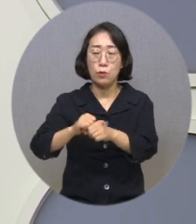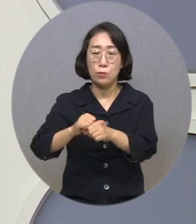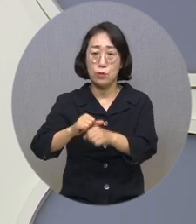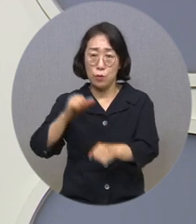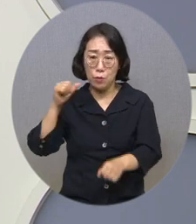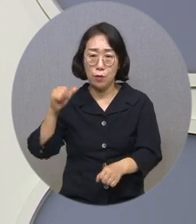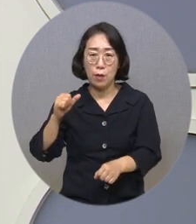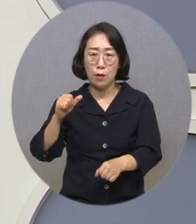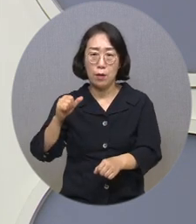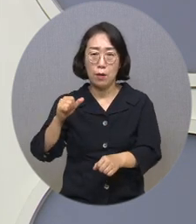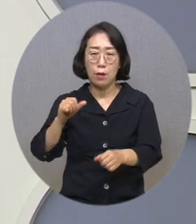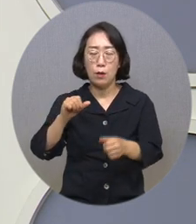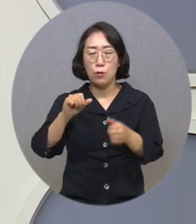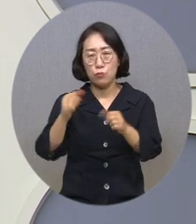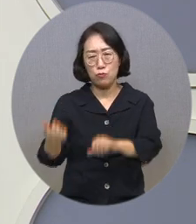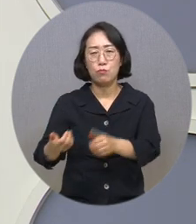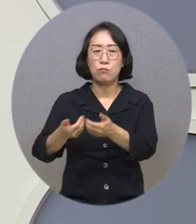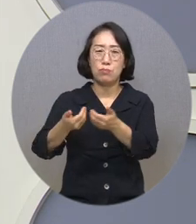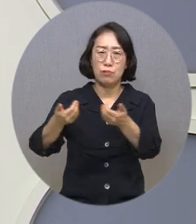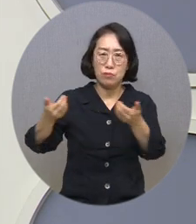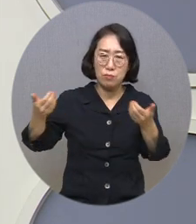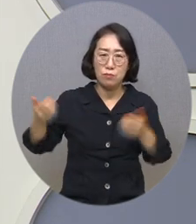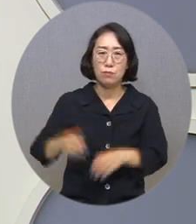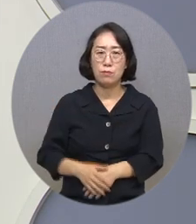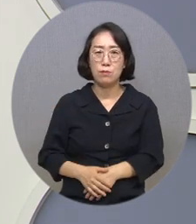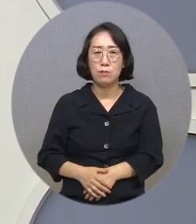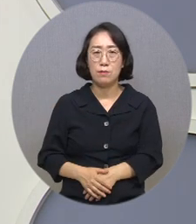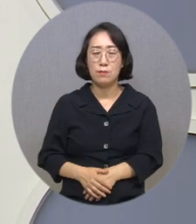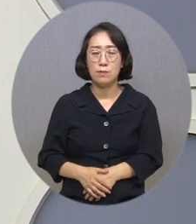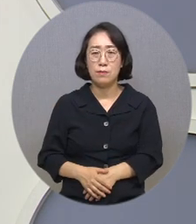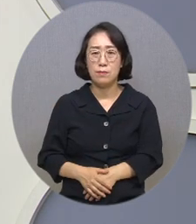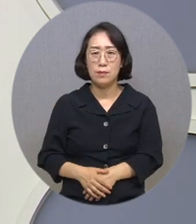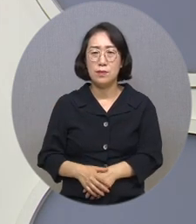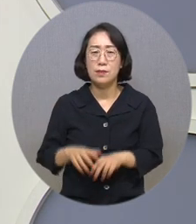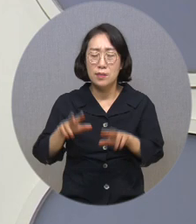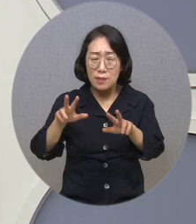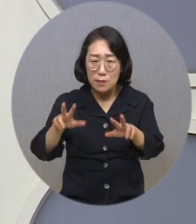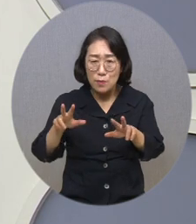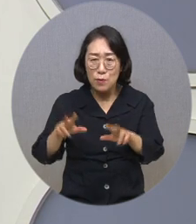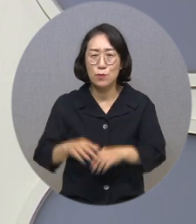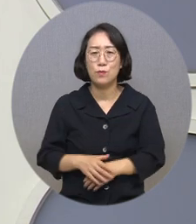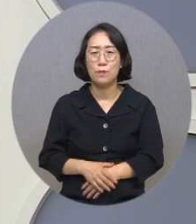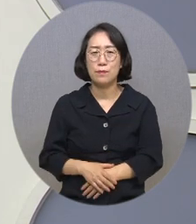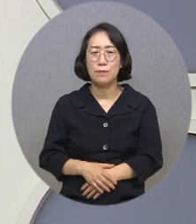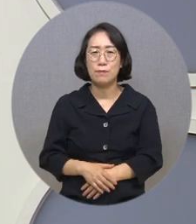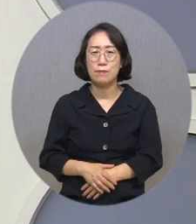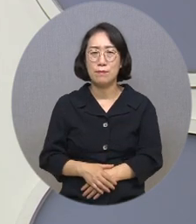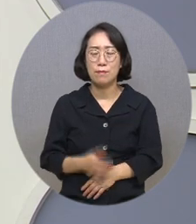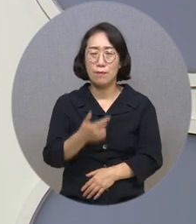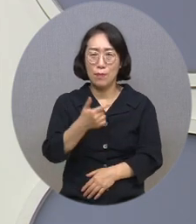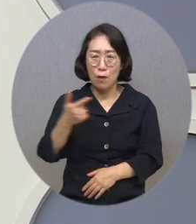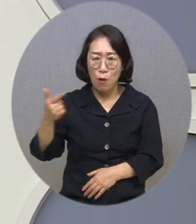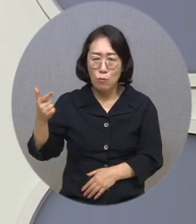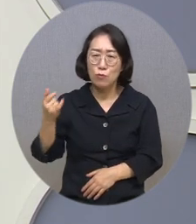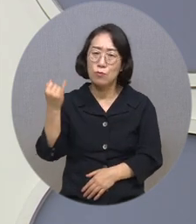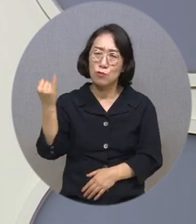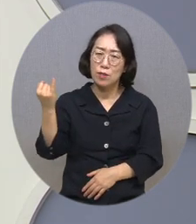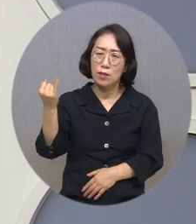세상을 떴는데요. 아 그래요. 제가 지금도 정말 너무 미안한